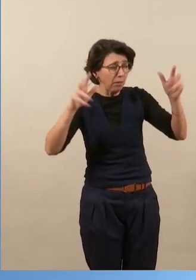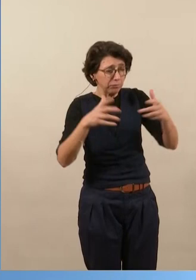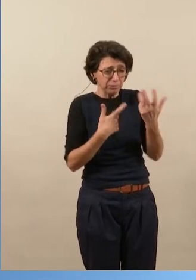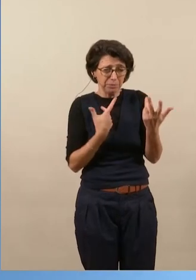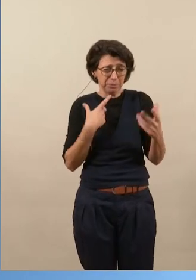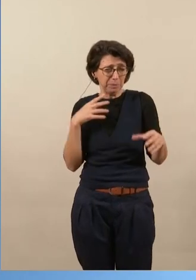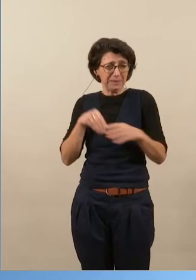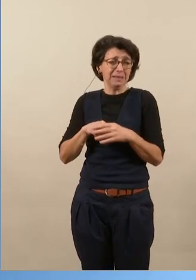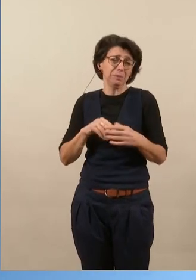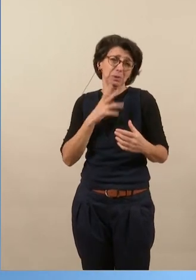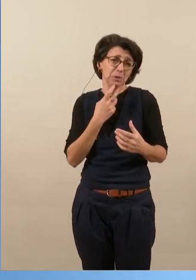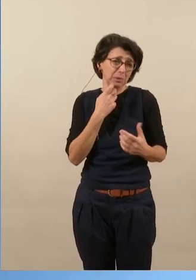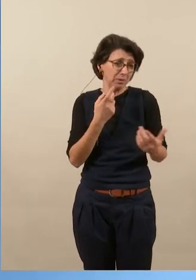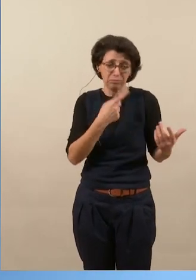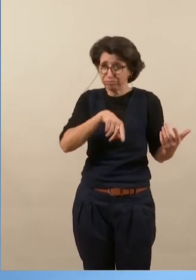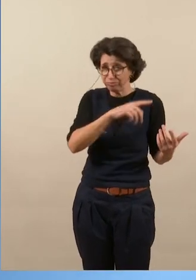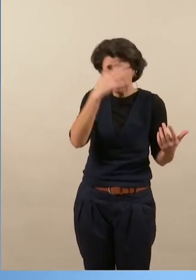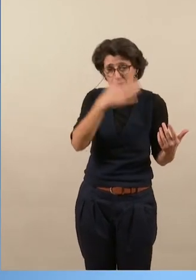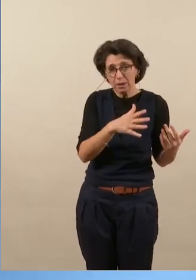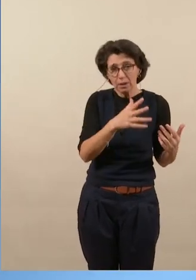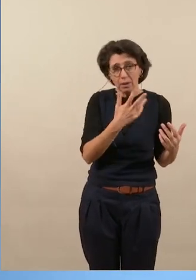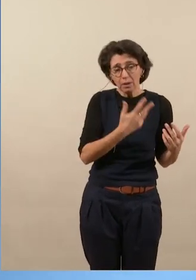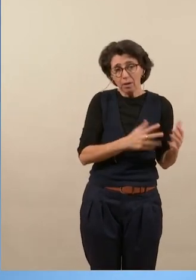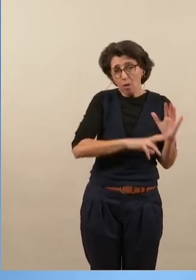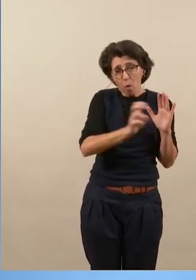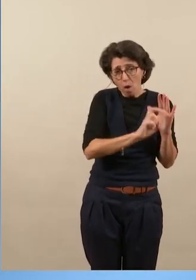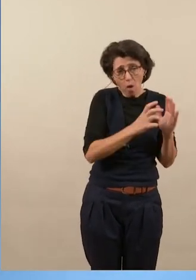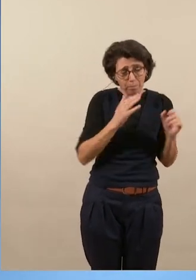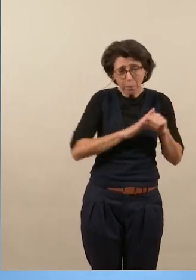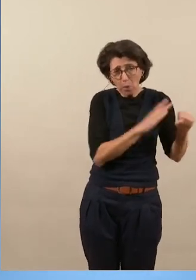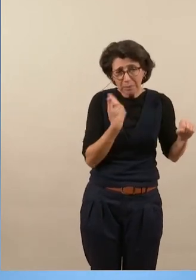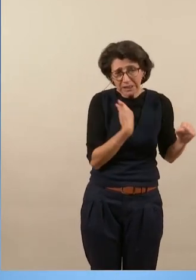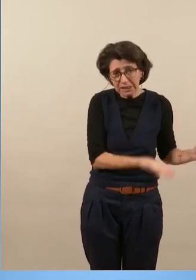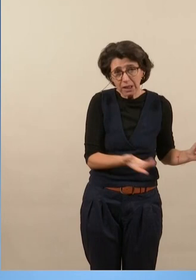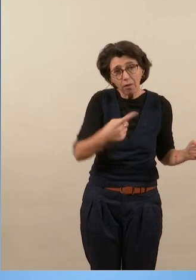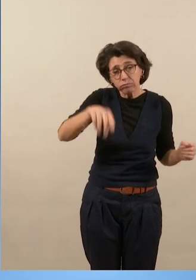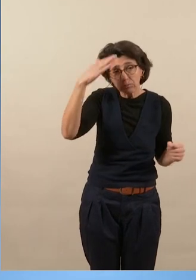pas tout le monde le sait à Grenoble bon voilà chacun ses priorités